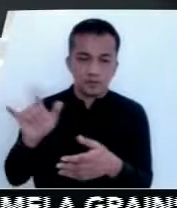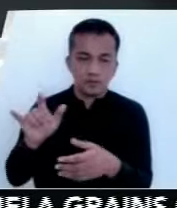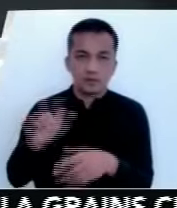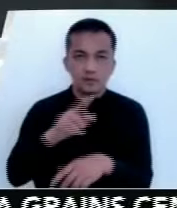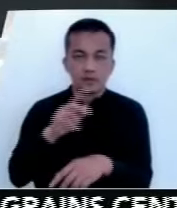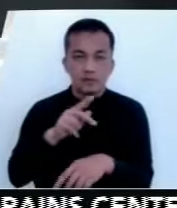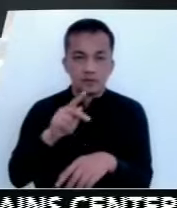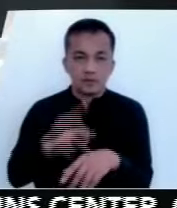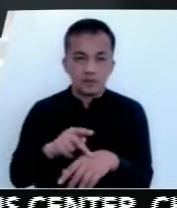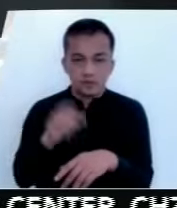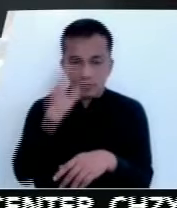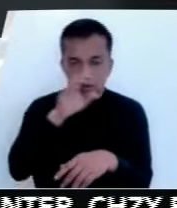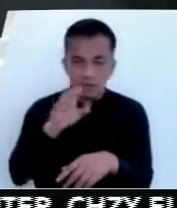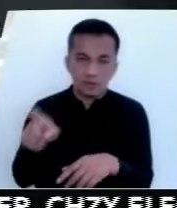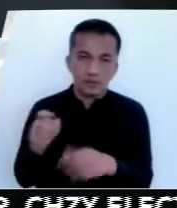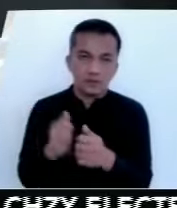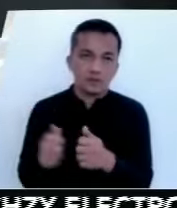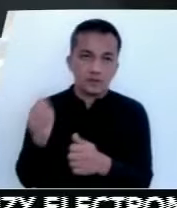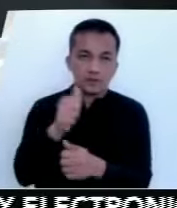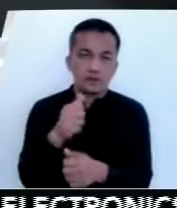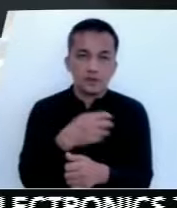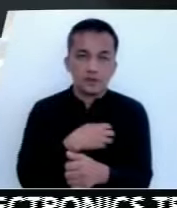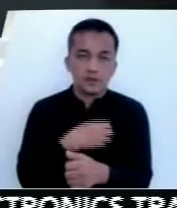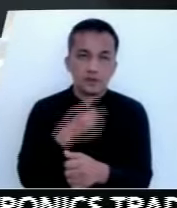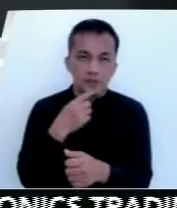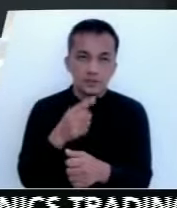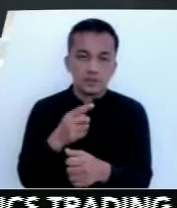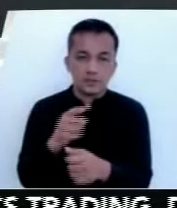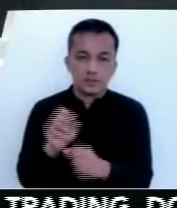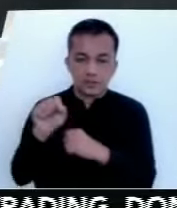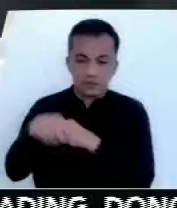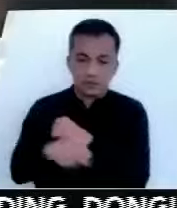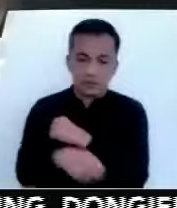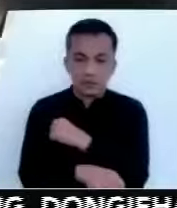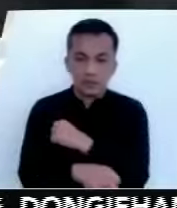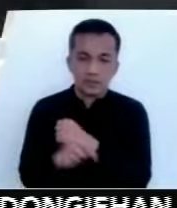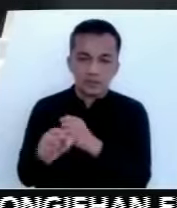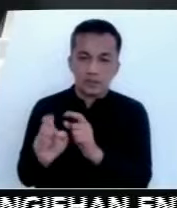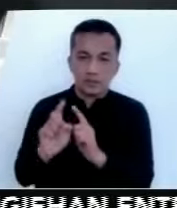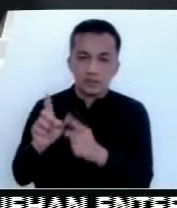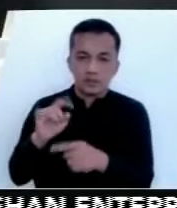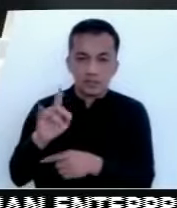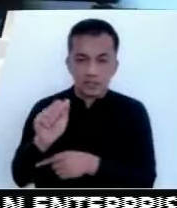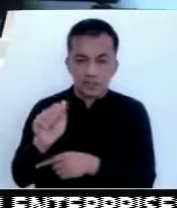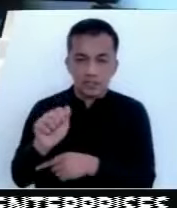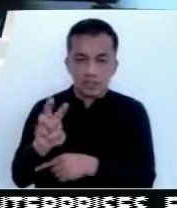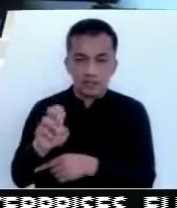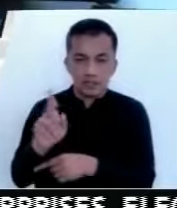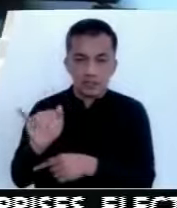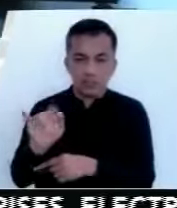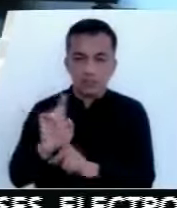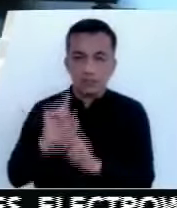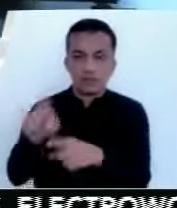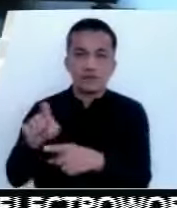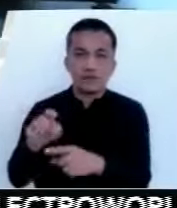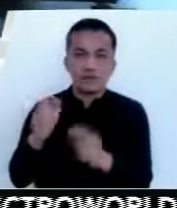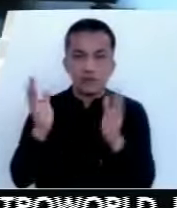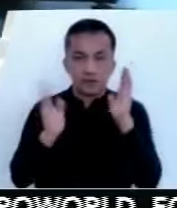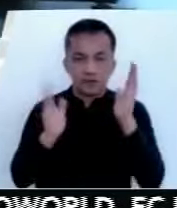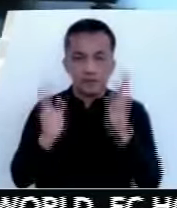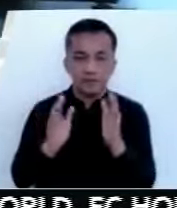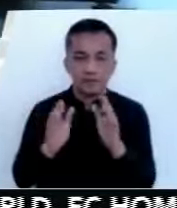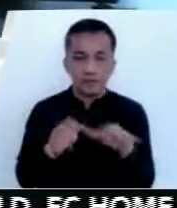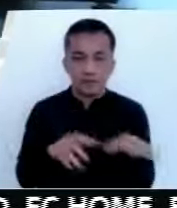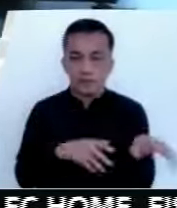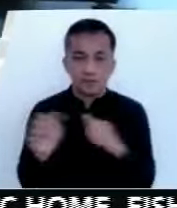mga autoridad sinabi ni Alice nasa dagat sila dumaan nina chila at Wesley go papuntang Malaysia umalis daw sila sa